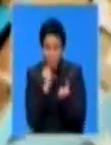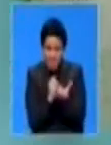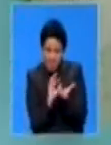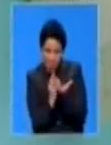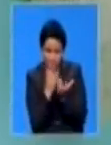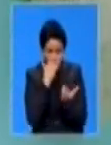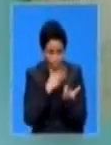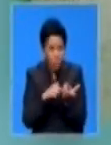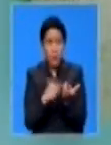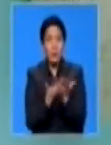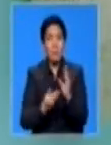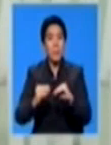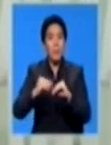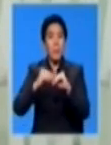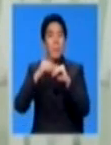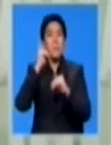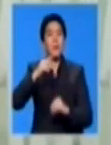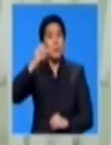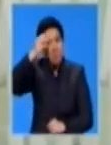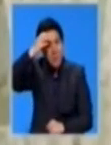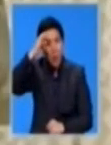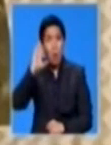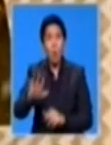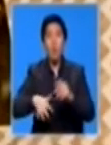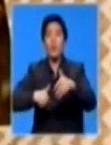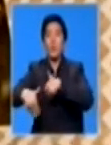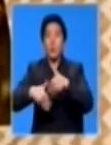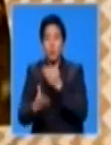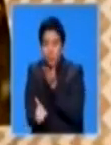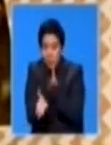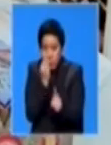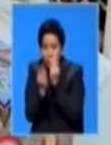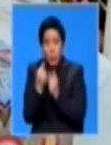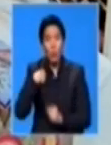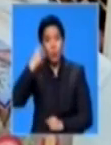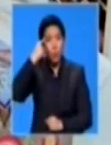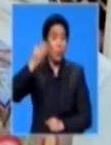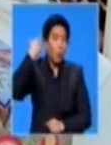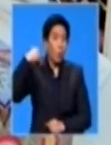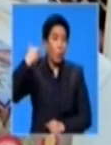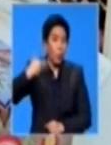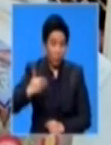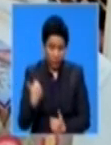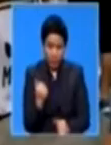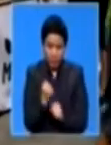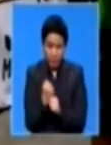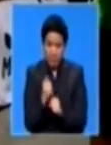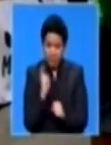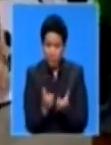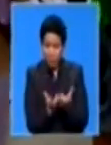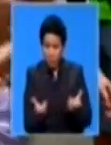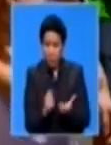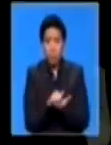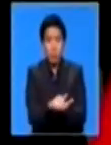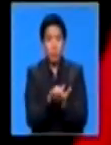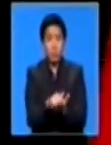เป็นการหยิบยกภูมิปัญญาท้องถิ่นที่ได้สั่งสมเรียนรู้ถ่ายทอดมาแต่อดีตนำมาสร้างสรรพัฒนาสู่สินค้าและการบริ